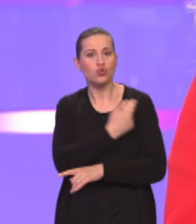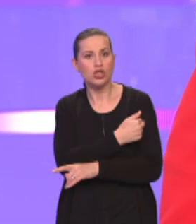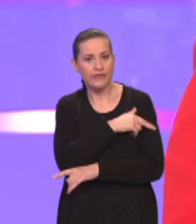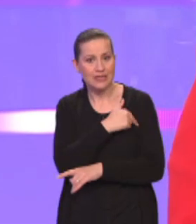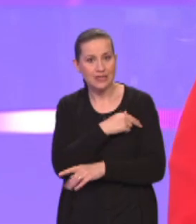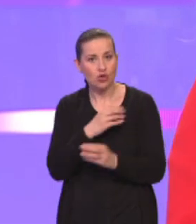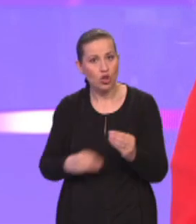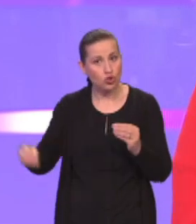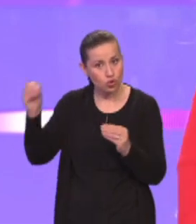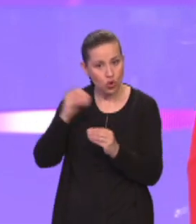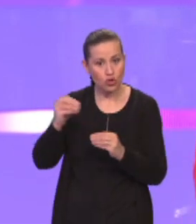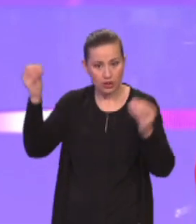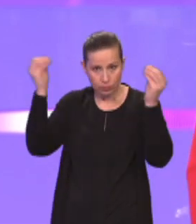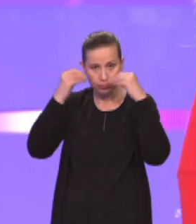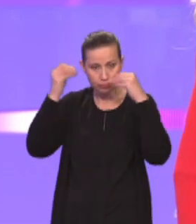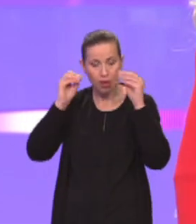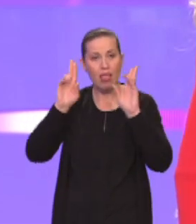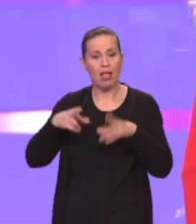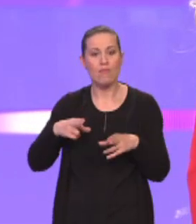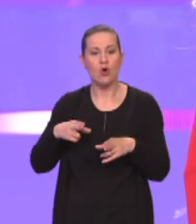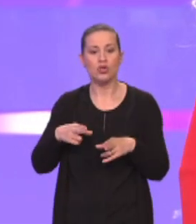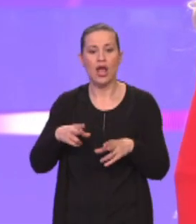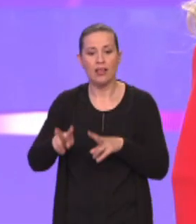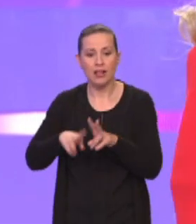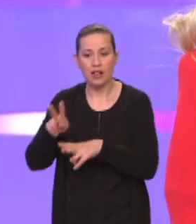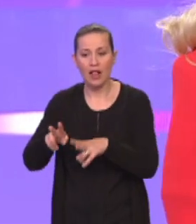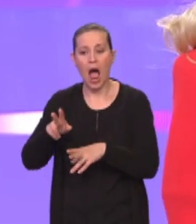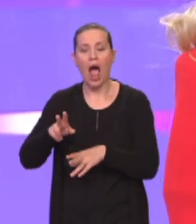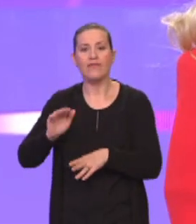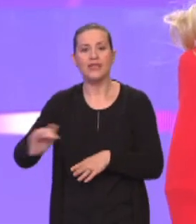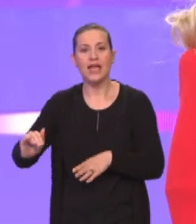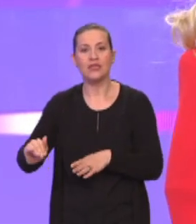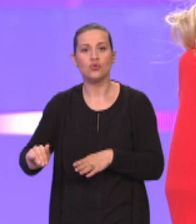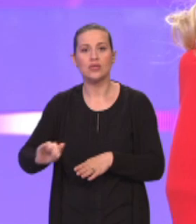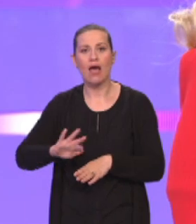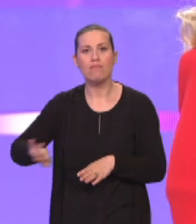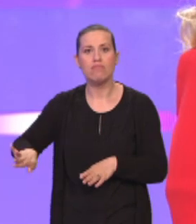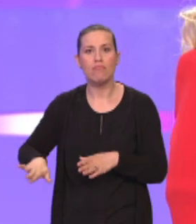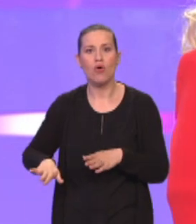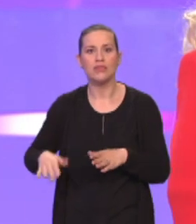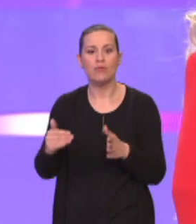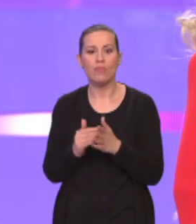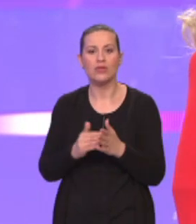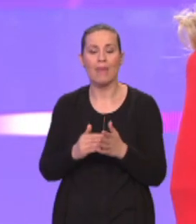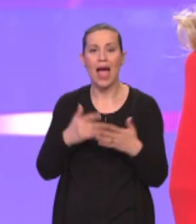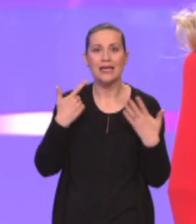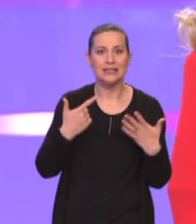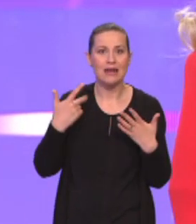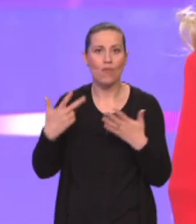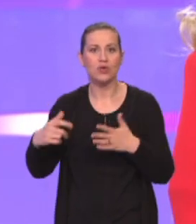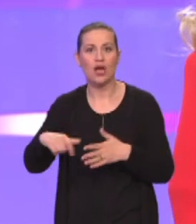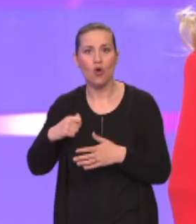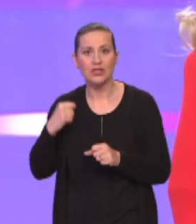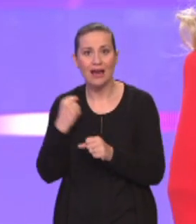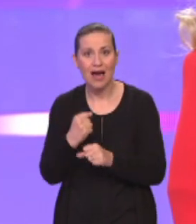se dodatno da bi mogla točno djecu s posebnim potrebama. I ako se ne varam, 7 ili 8 godina je